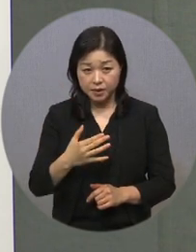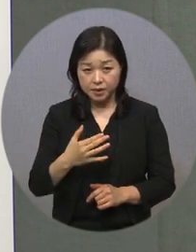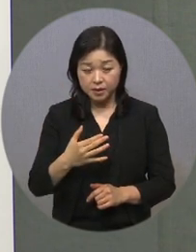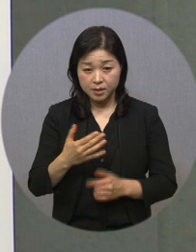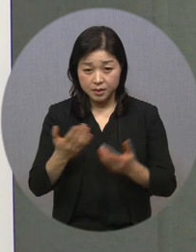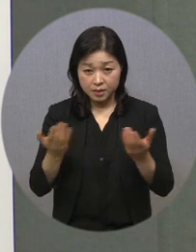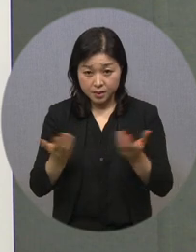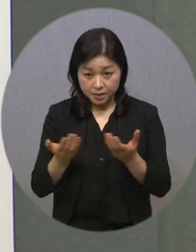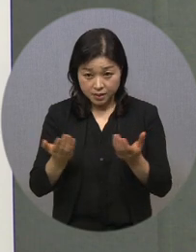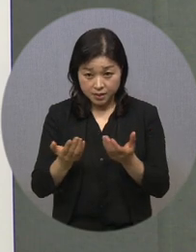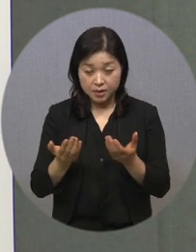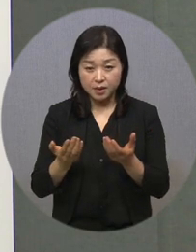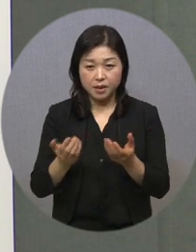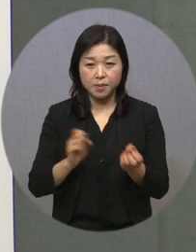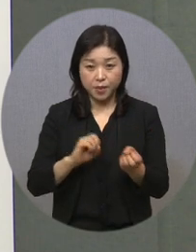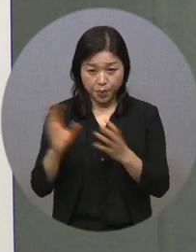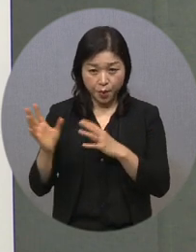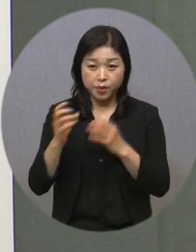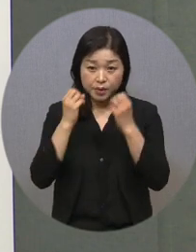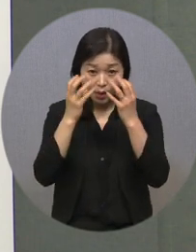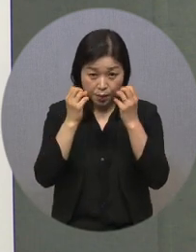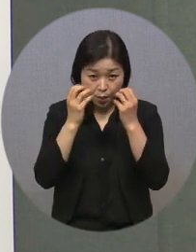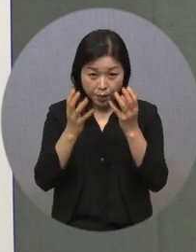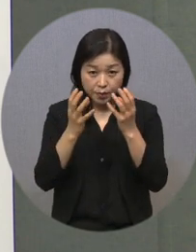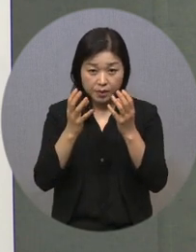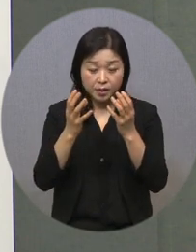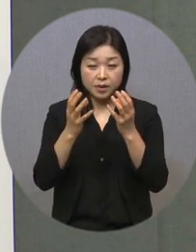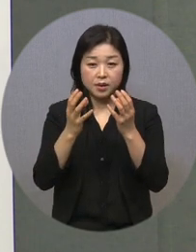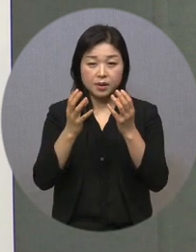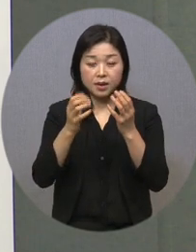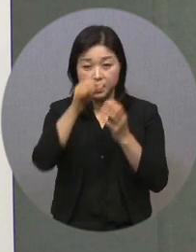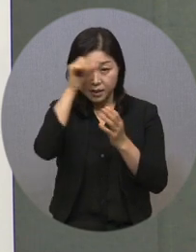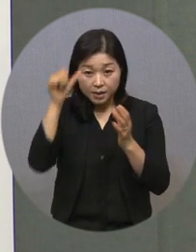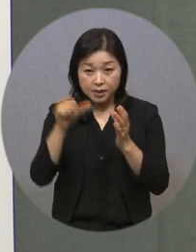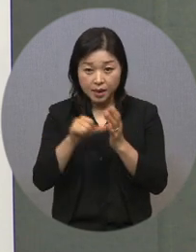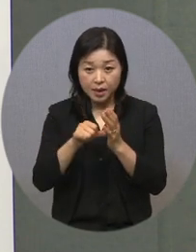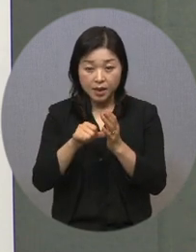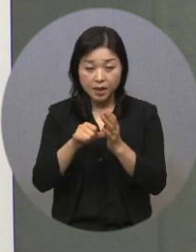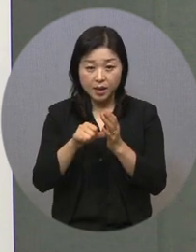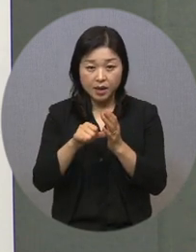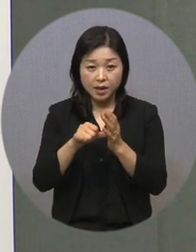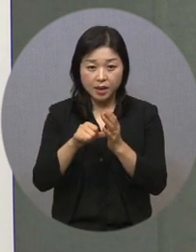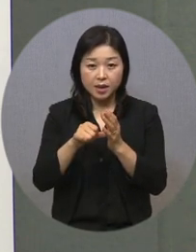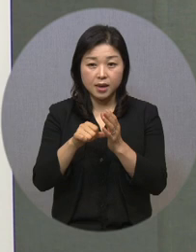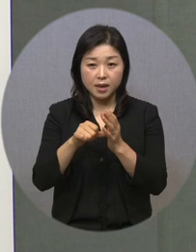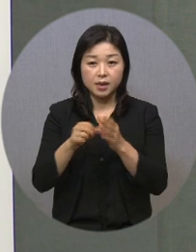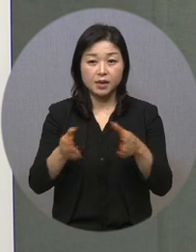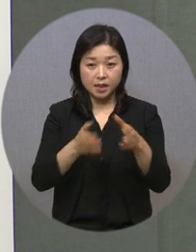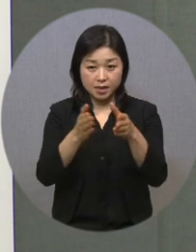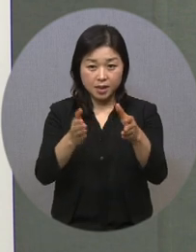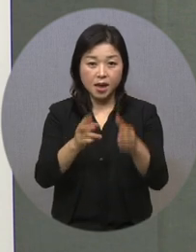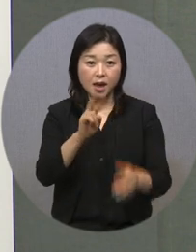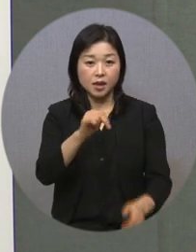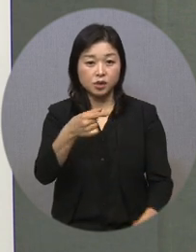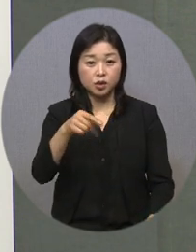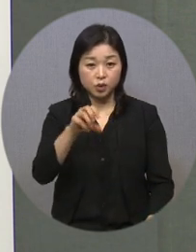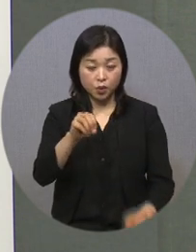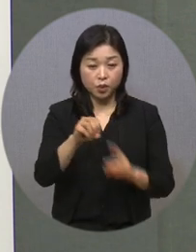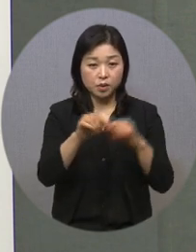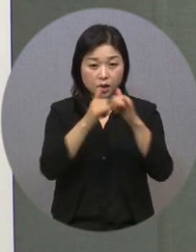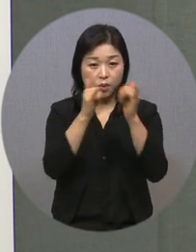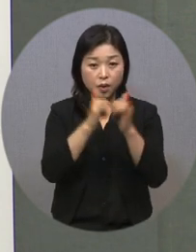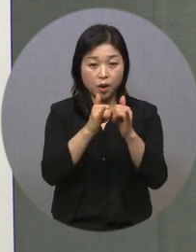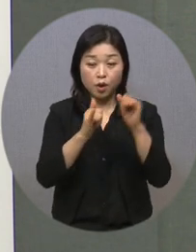새로운 인생길을 접어서 결국은 NGO 사회운동가로 그런가 했더니